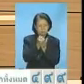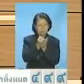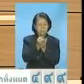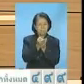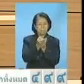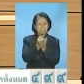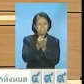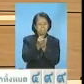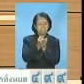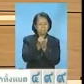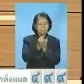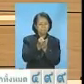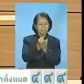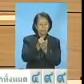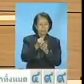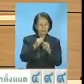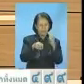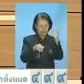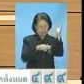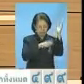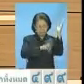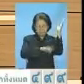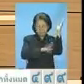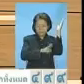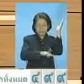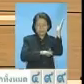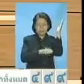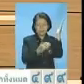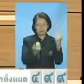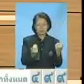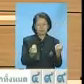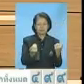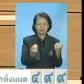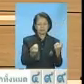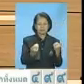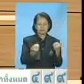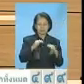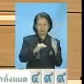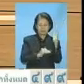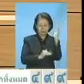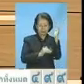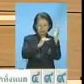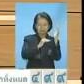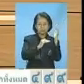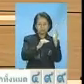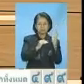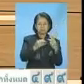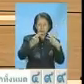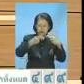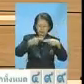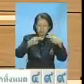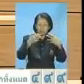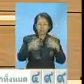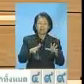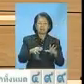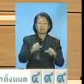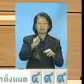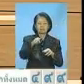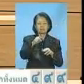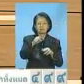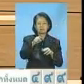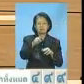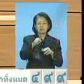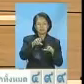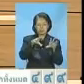ผมไม่ค่อยทายผิดสถานการณ์ภาคใต้ขณะนี้ท่านประธานยกระดับสงครามแล้วใช่ไหมยอมรับ